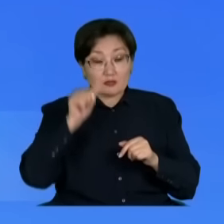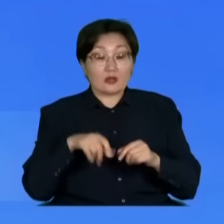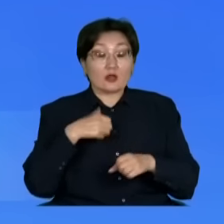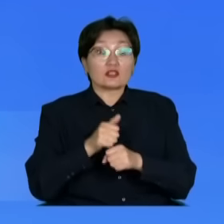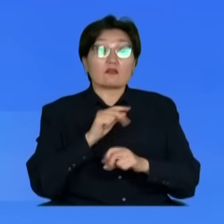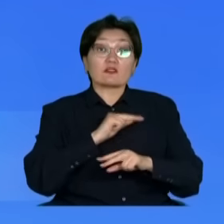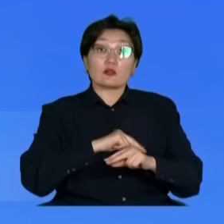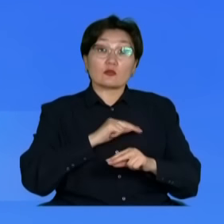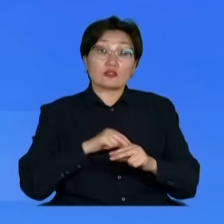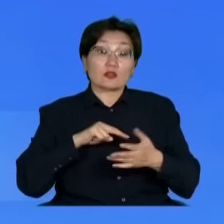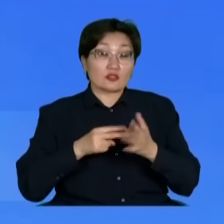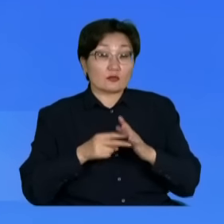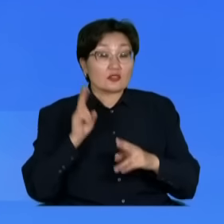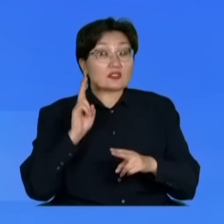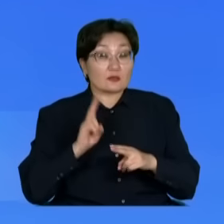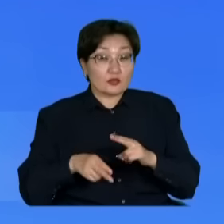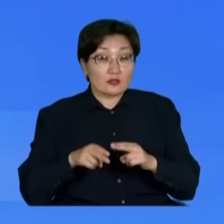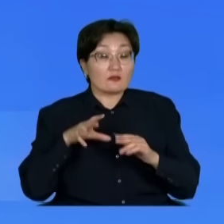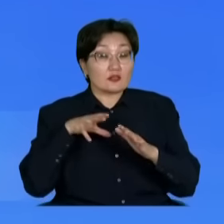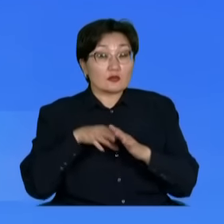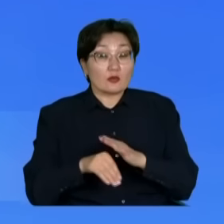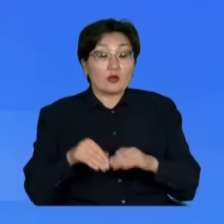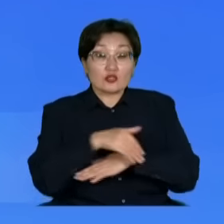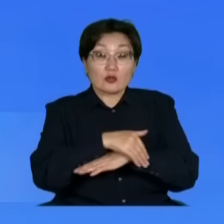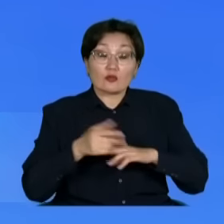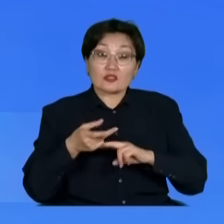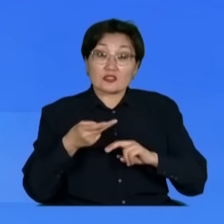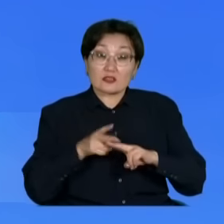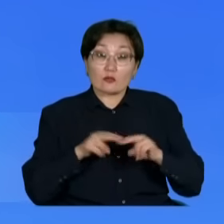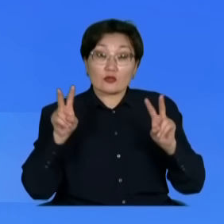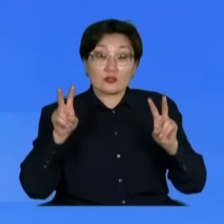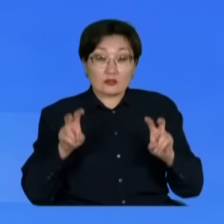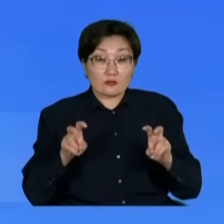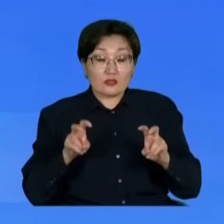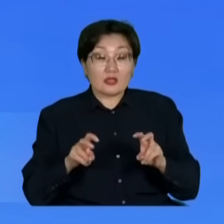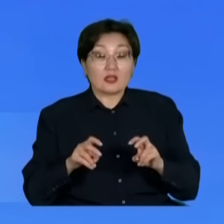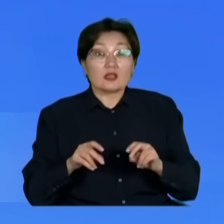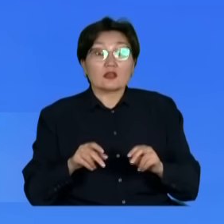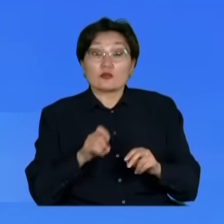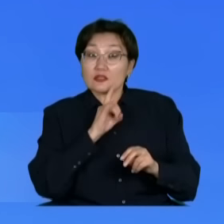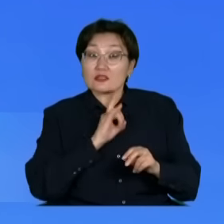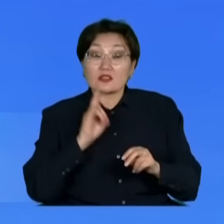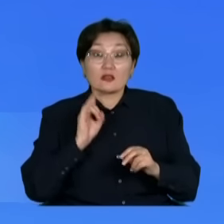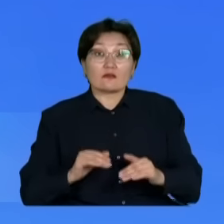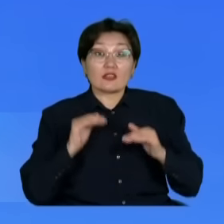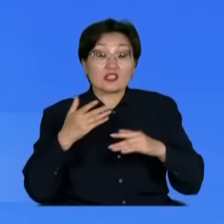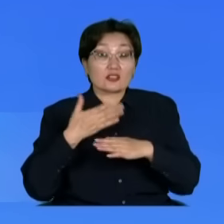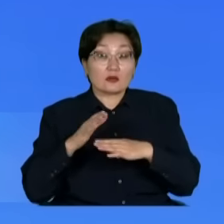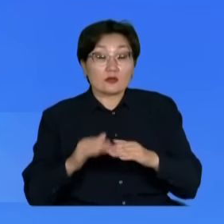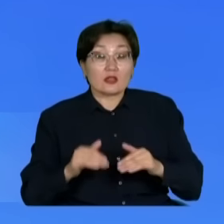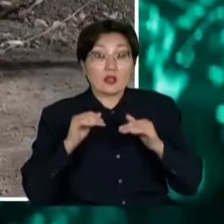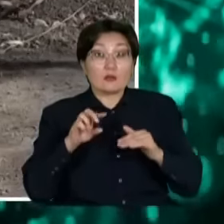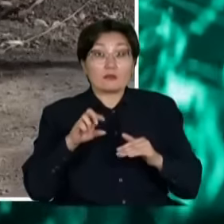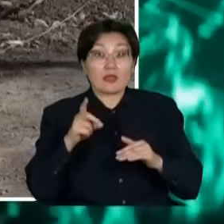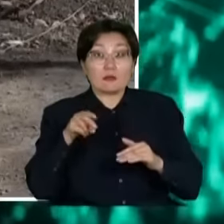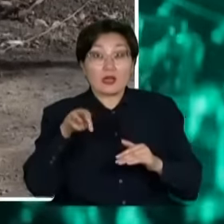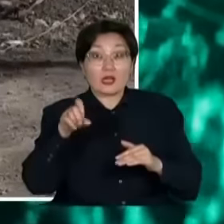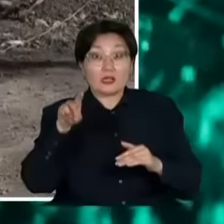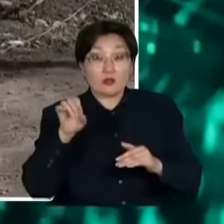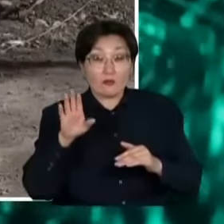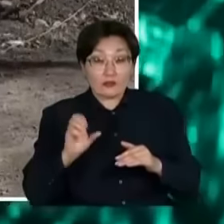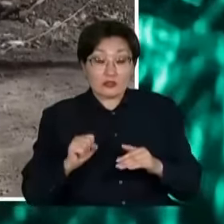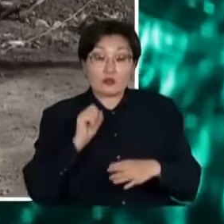работы планируется все завершить в том числе по улицам которые называет вот заявитель это верхняя часть выше бекмаханова ерб